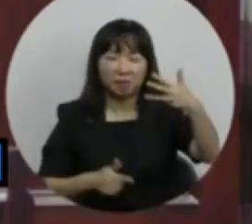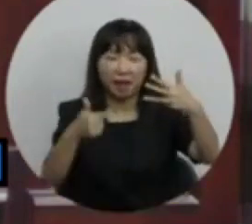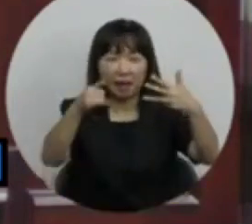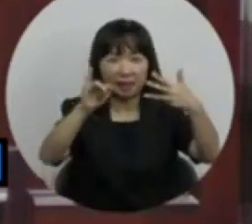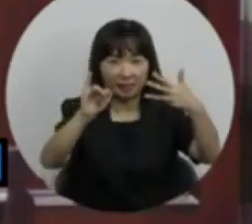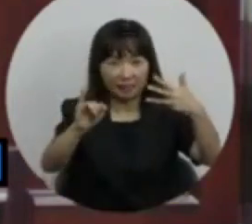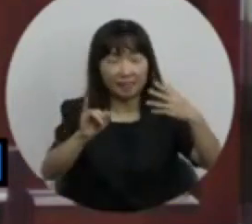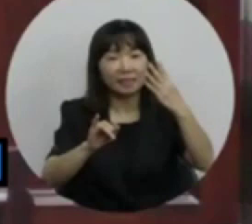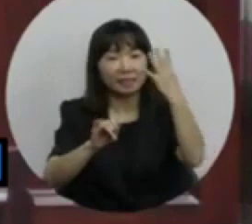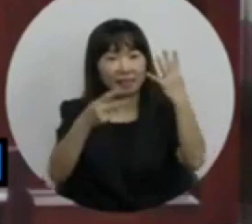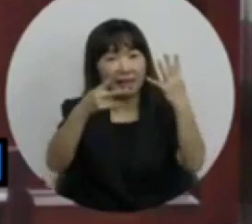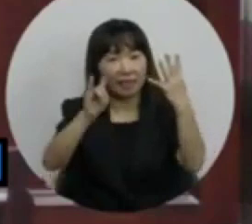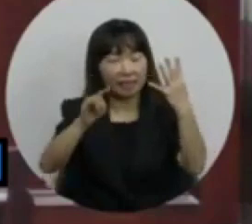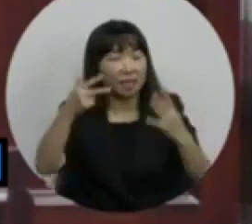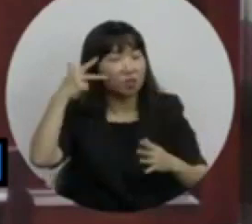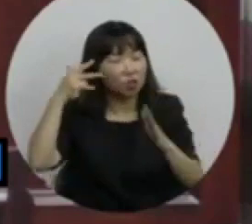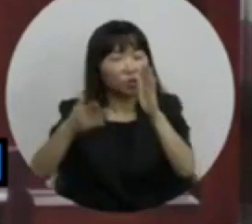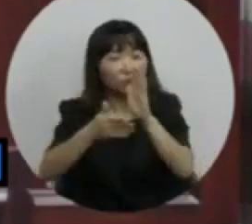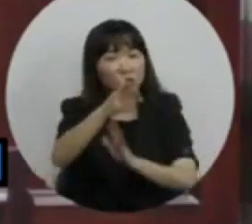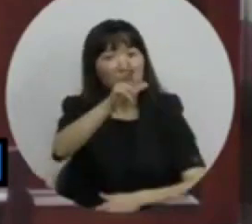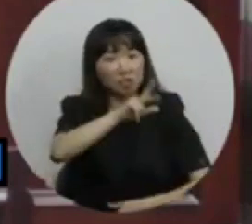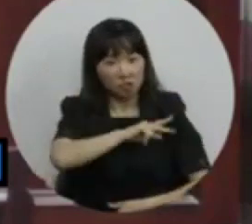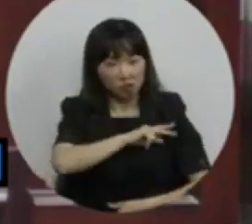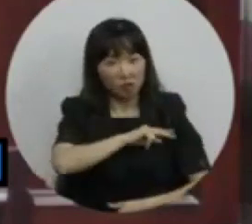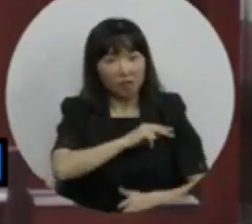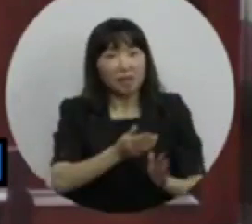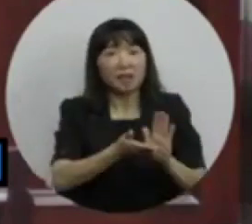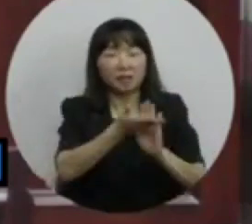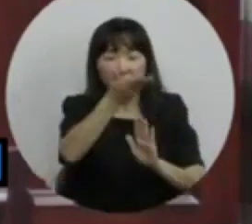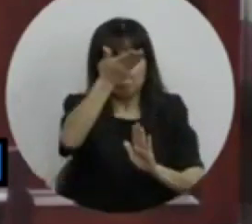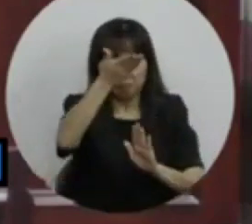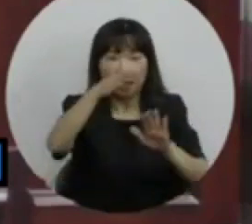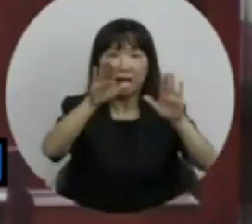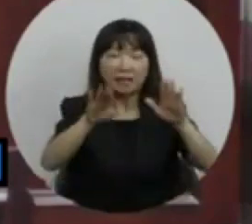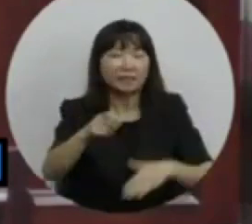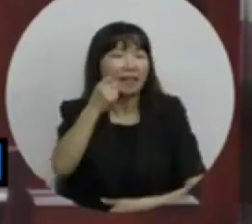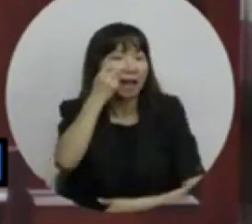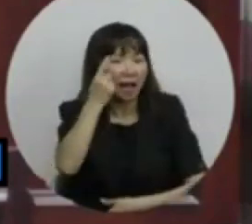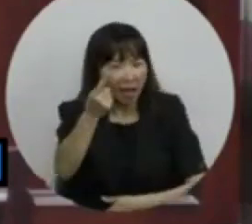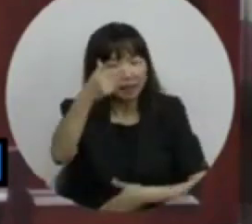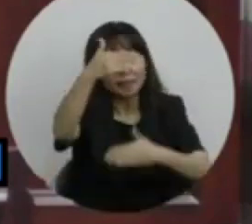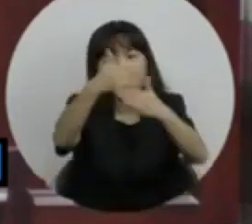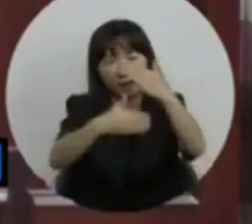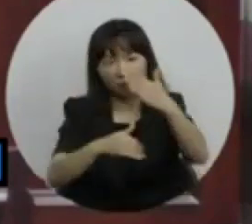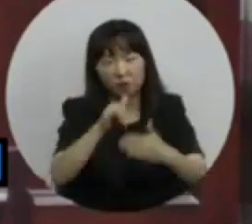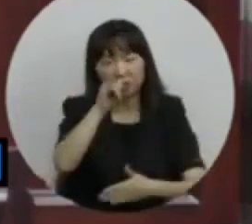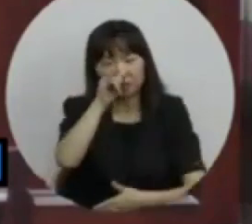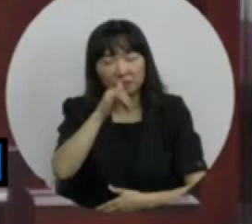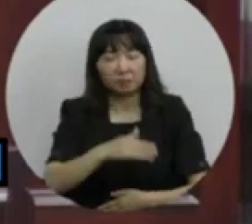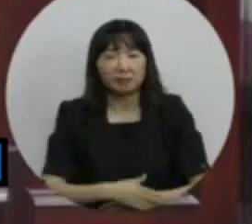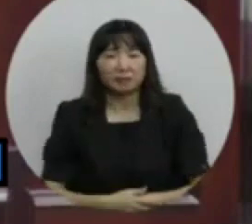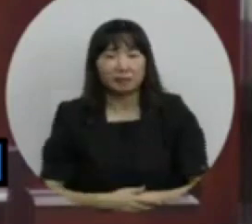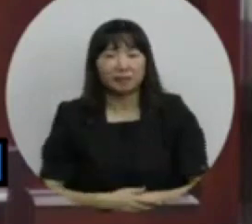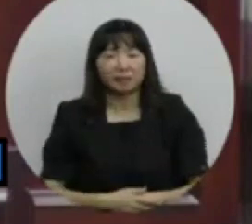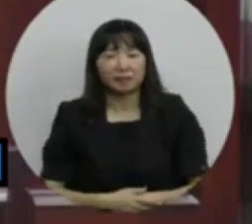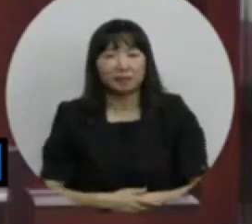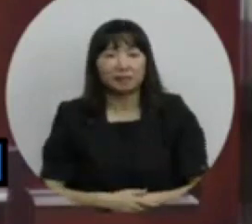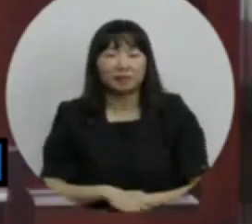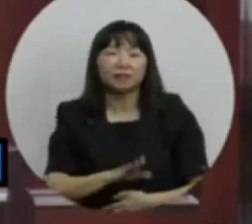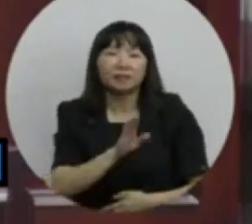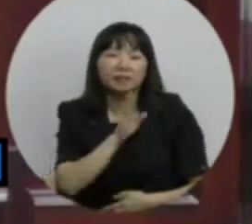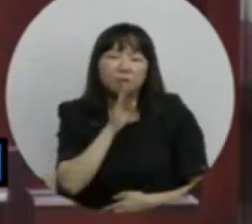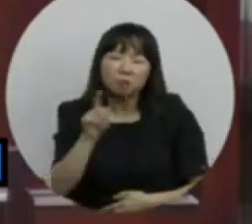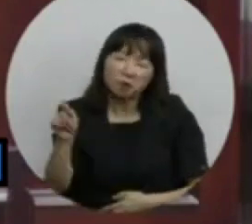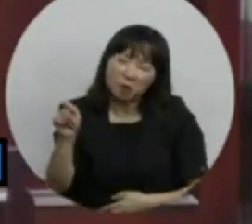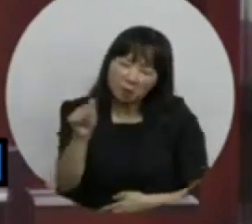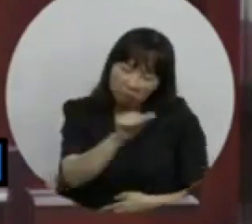제4대 여주시의회 전반기 임기가 이제 한 달여를 남기고 있습니다. 참으로